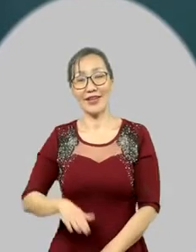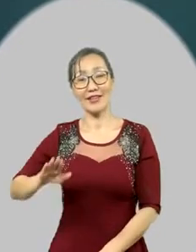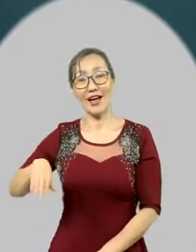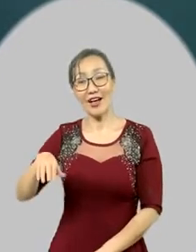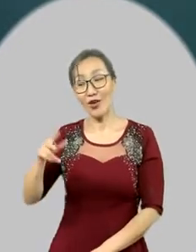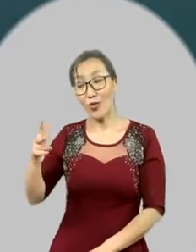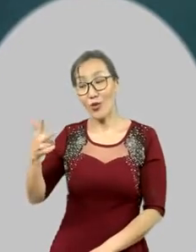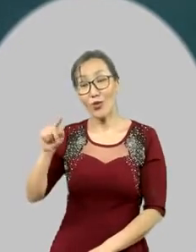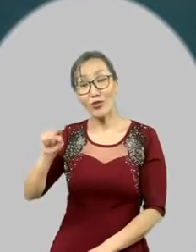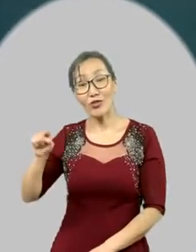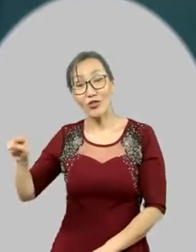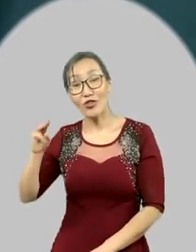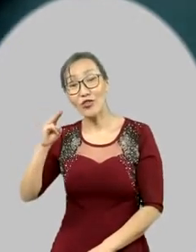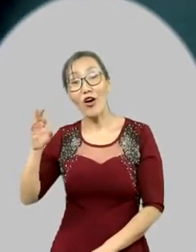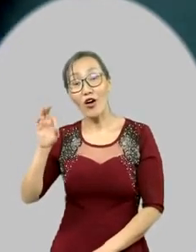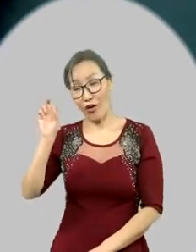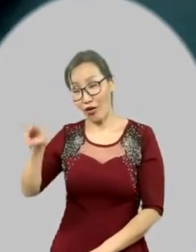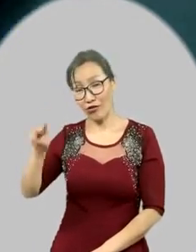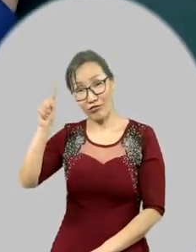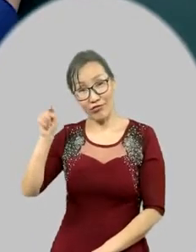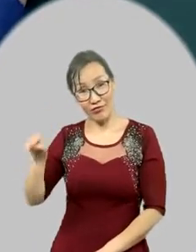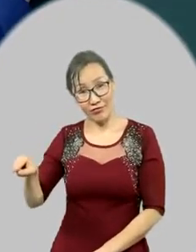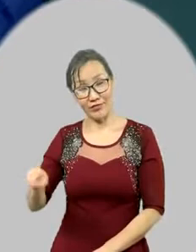дараагийн 3 тоог олъё.